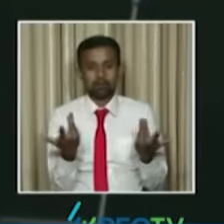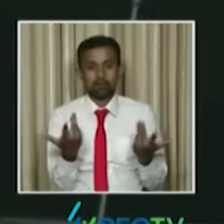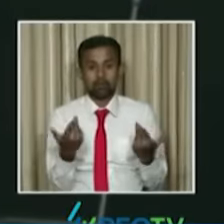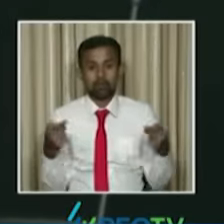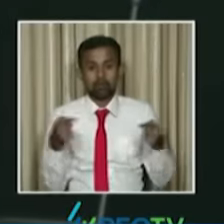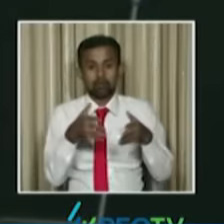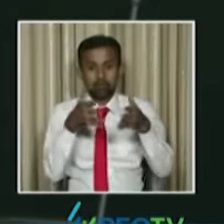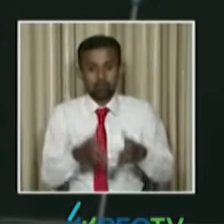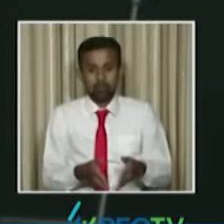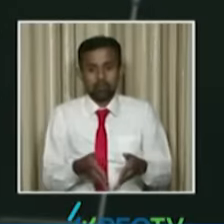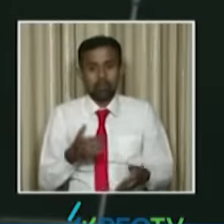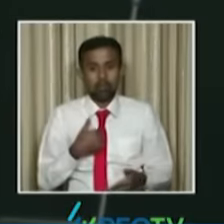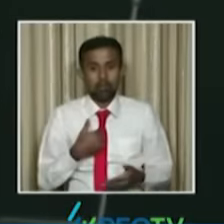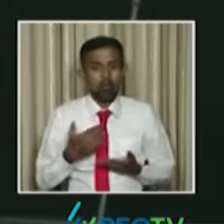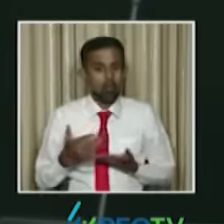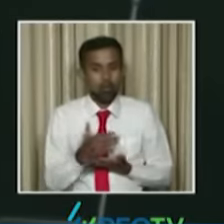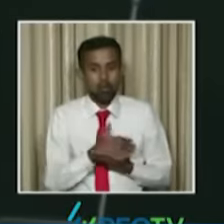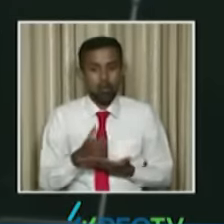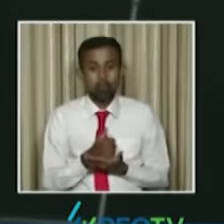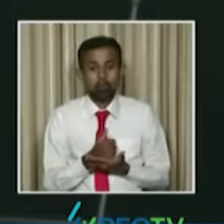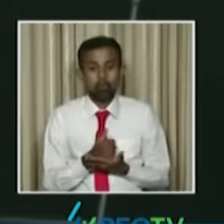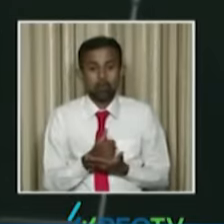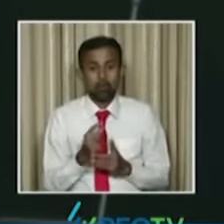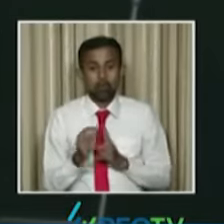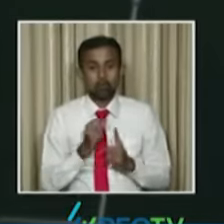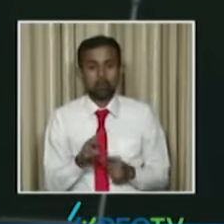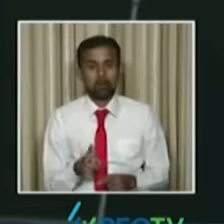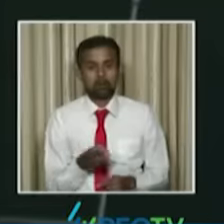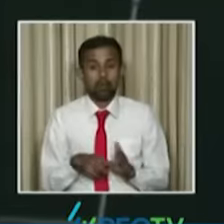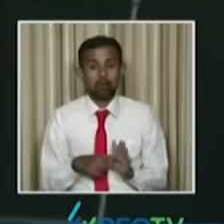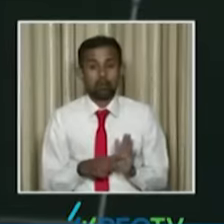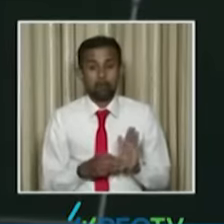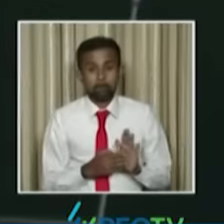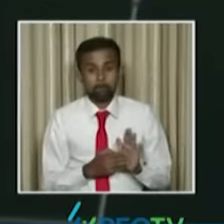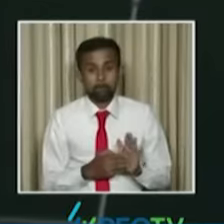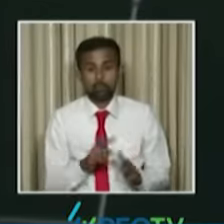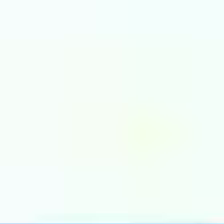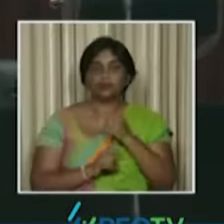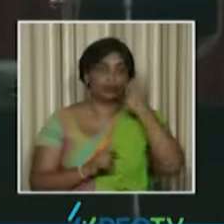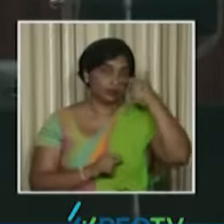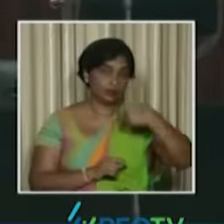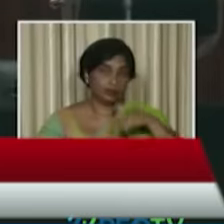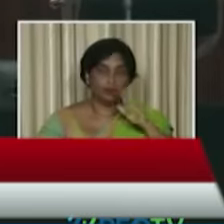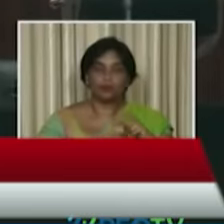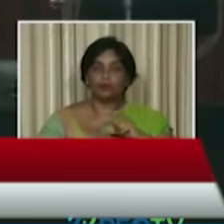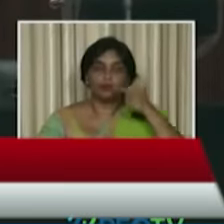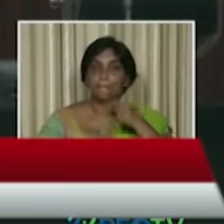නැව ගිලුනොත් ගිලෙන්නේ අපි සියලු දෙනාම මේ පාර්ලිමේන්තුව 225 ඇතුළුව මිලියන 22ක ජනතාව.